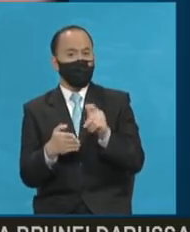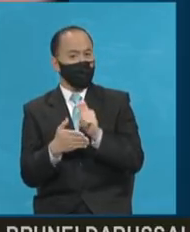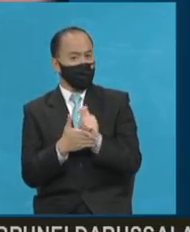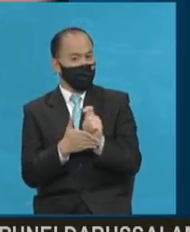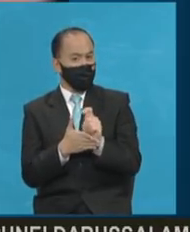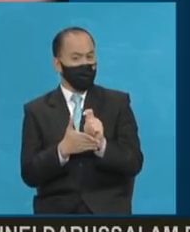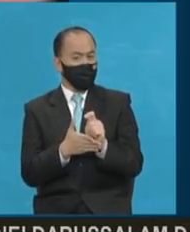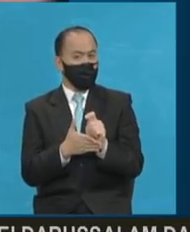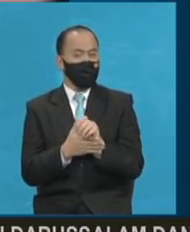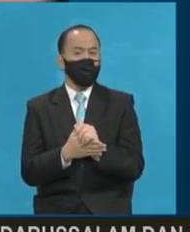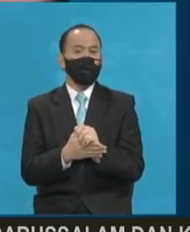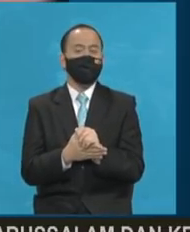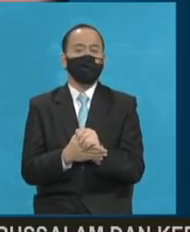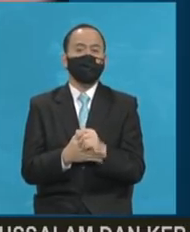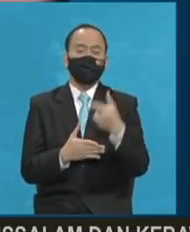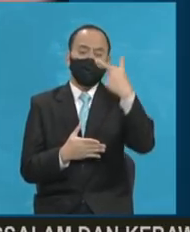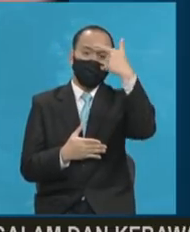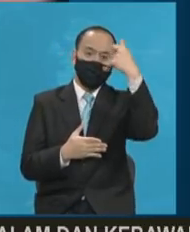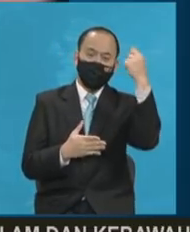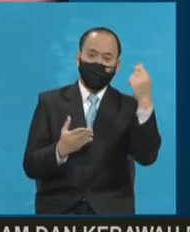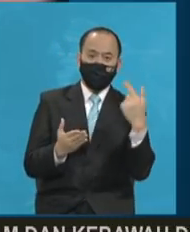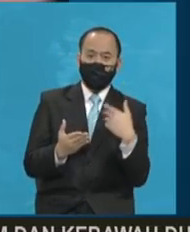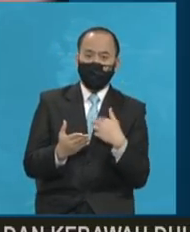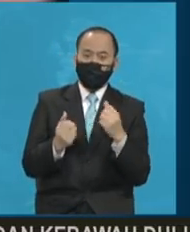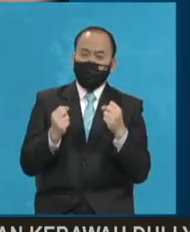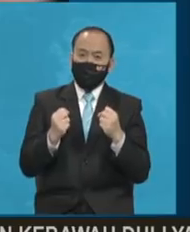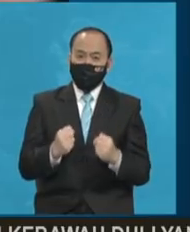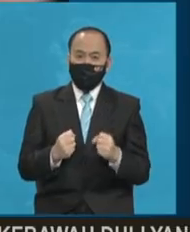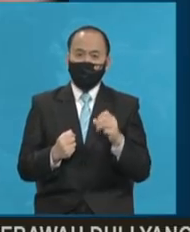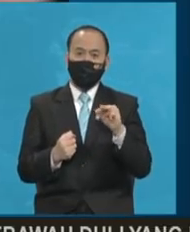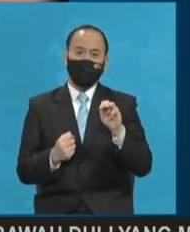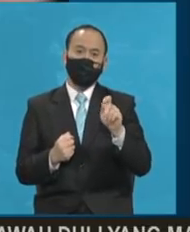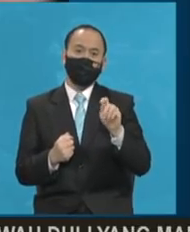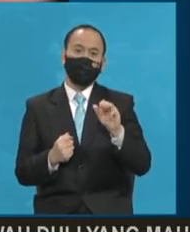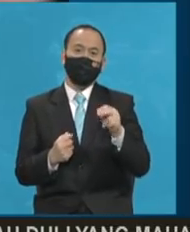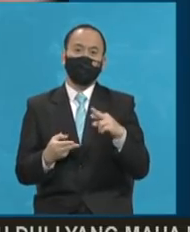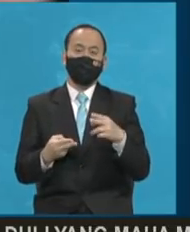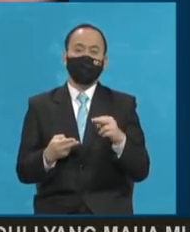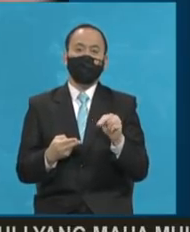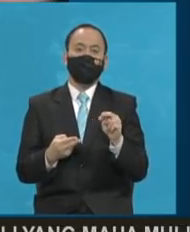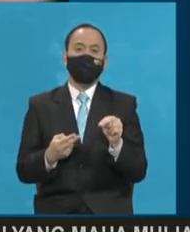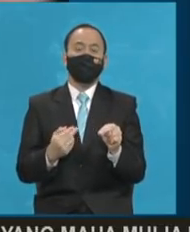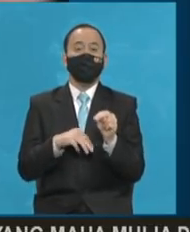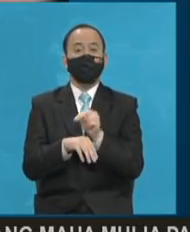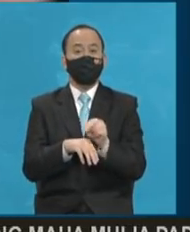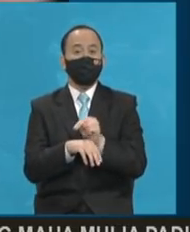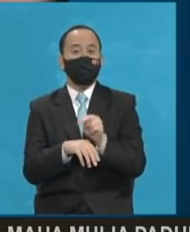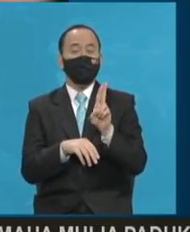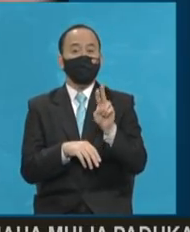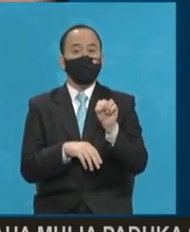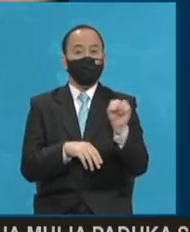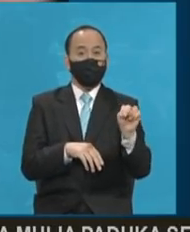tak kereta di kawasan berkenaan adalah bagi membolehkan pihak ini feat nasional networks in event nasional networks